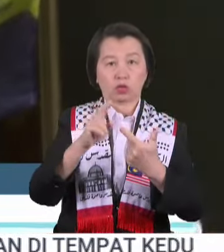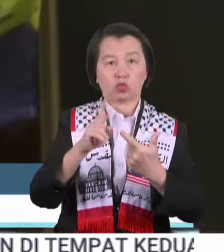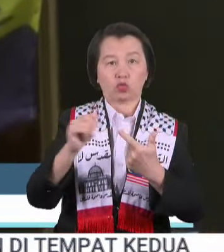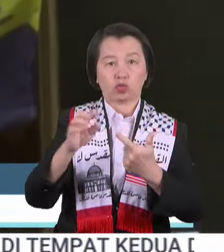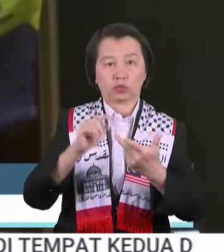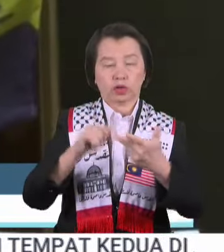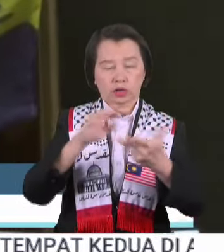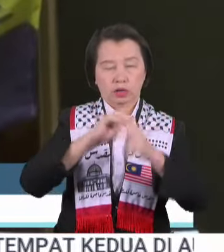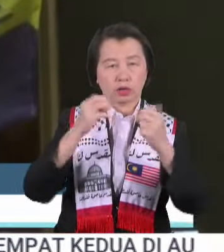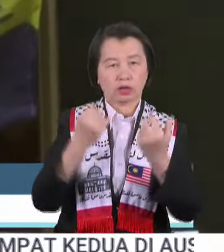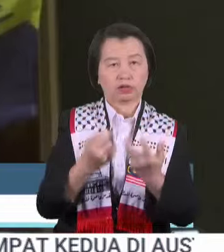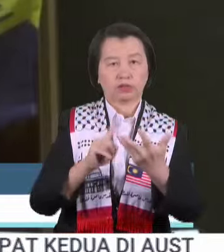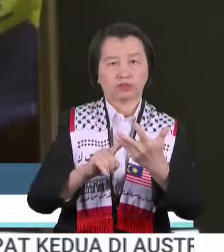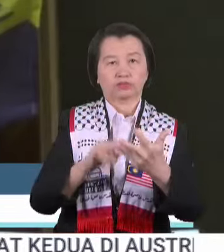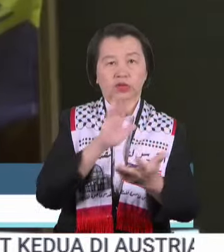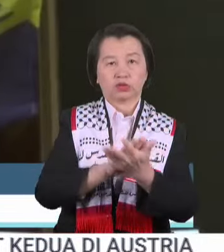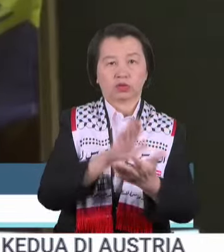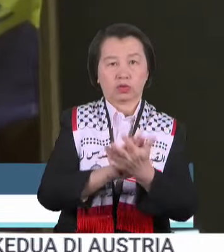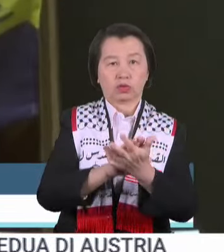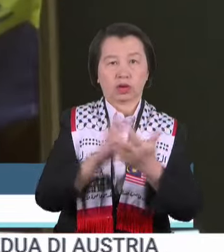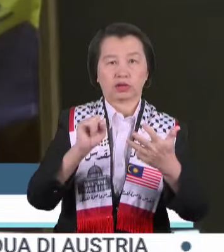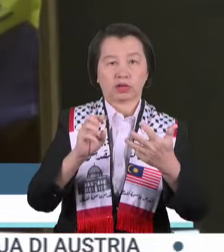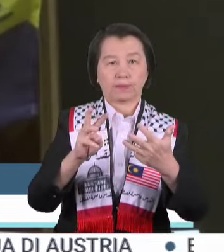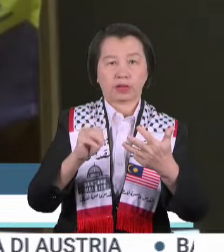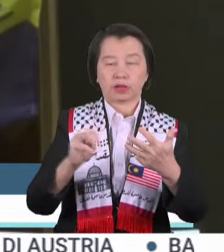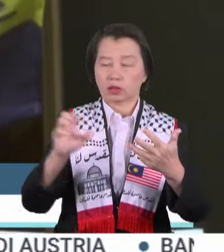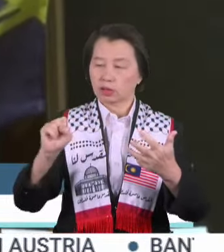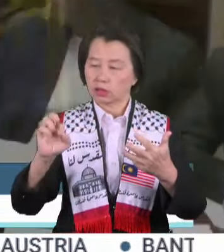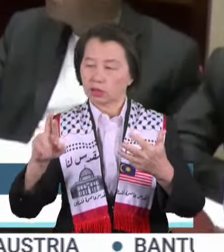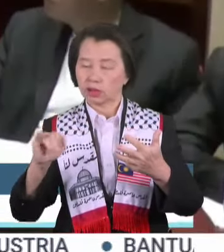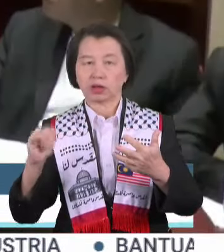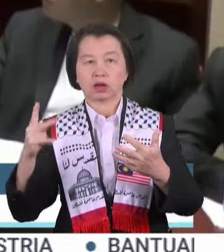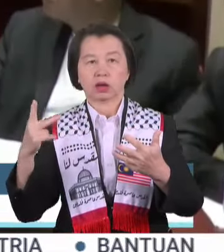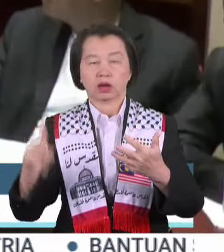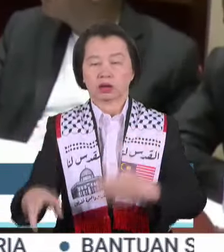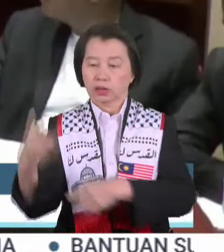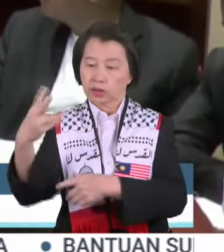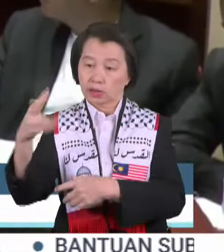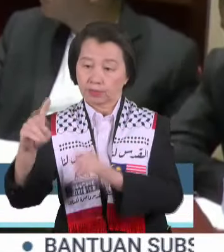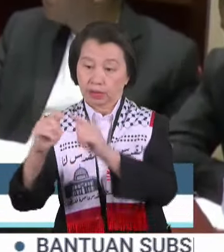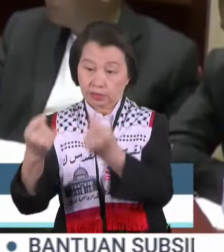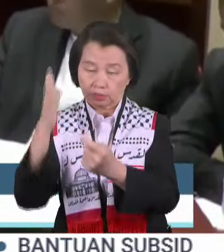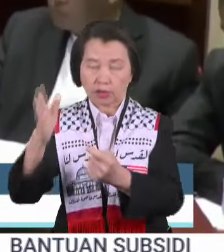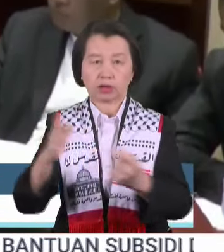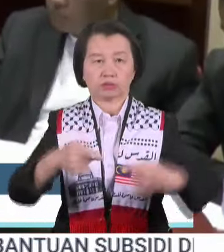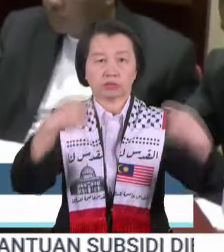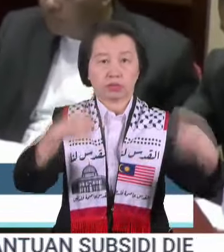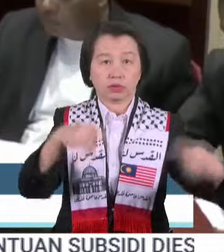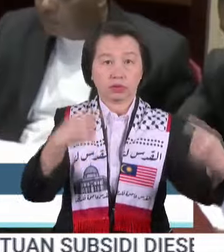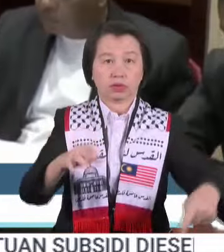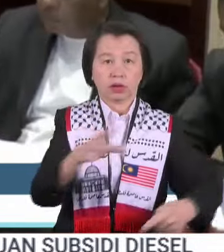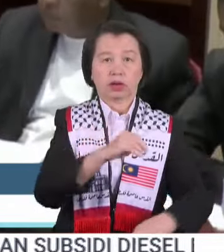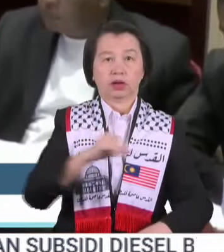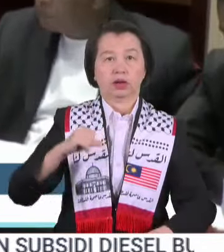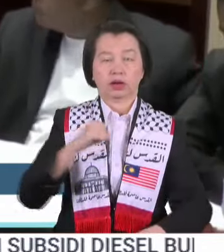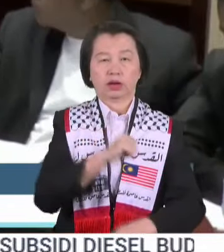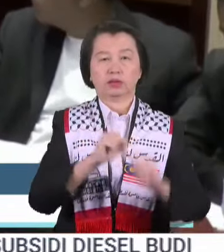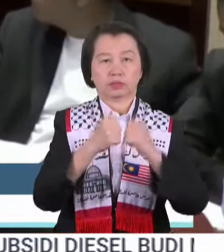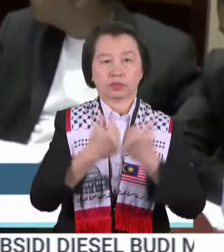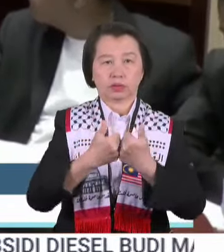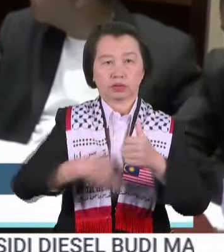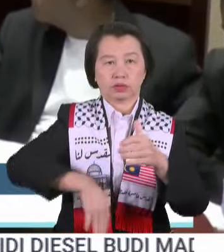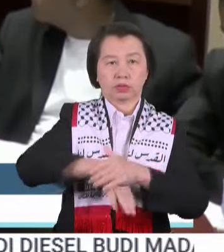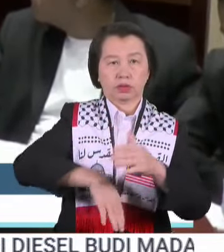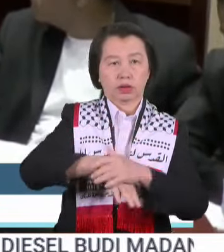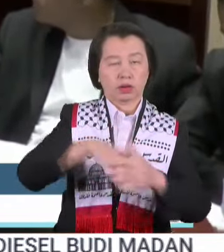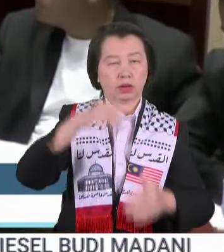Mini Sekolah-Sekolah Sukan Negeri SMK Seri Kota. 16 pasukan akan bertanding selain negeri-negeri ahli Gabungan Presiden Persatuan Bola